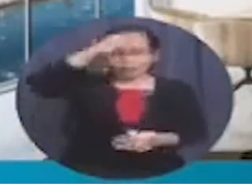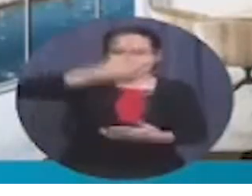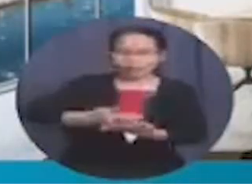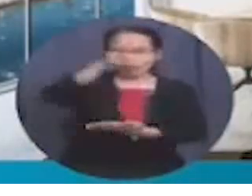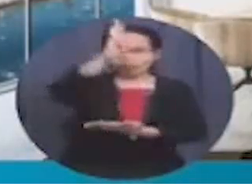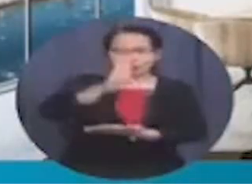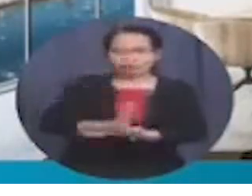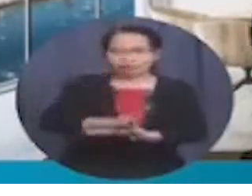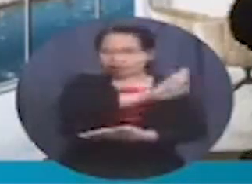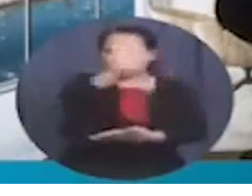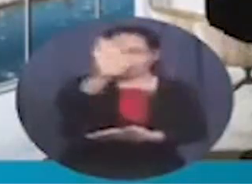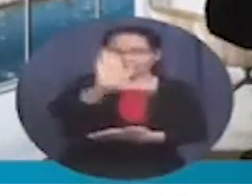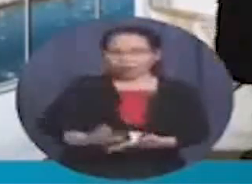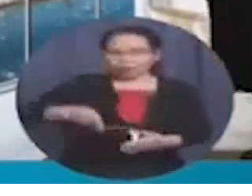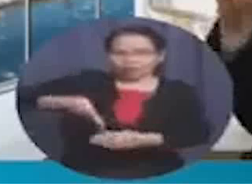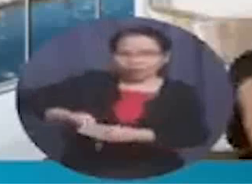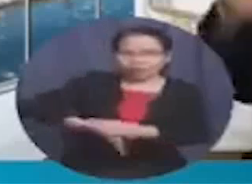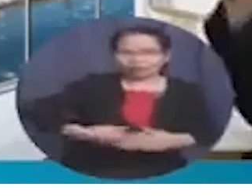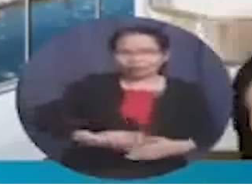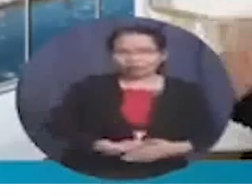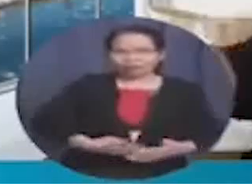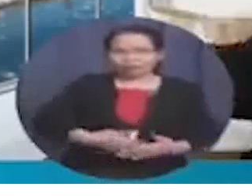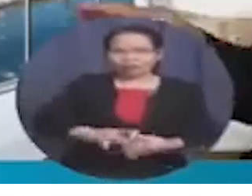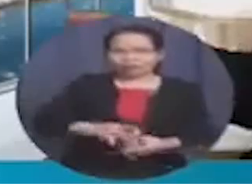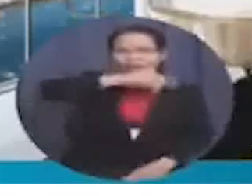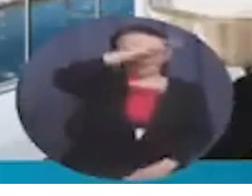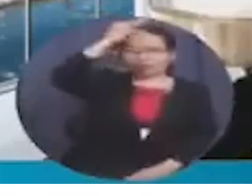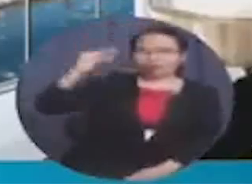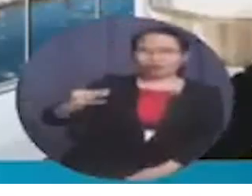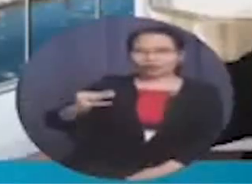God, never entered the womb of Mary.